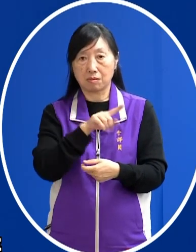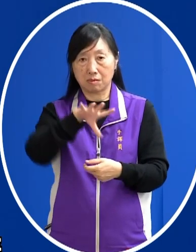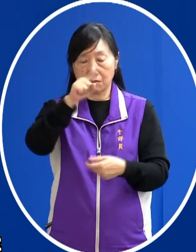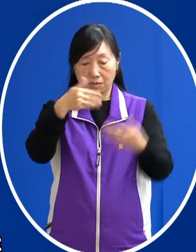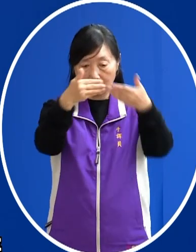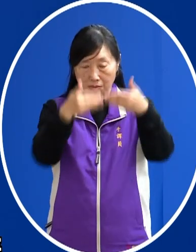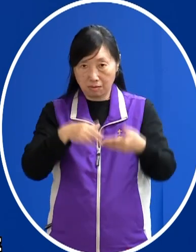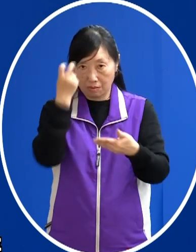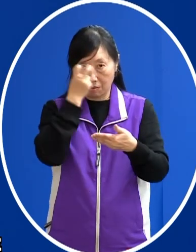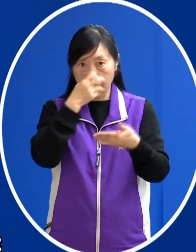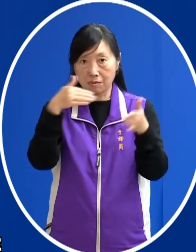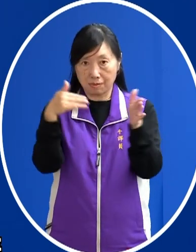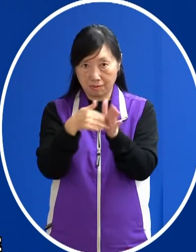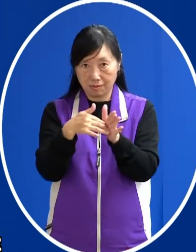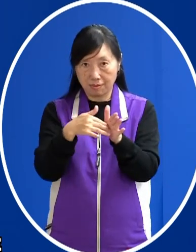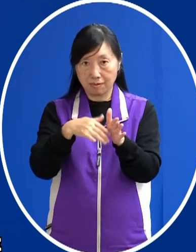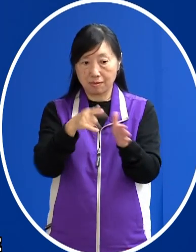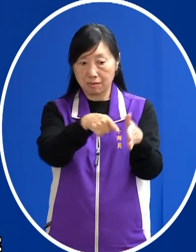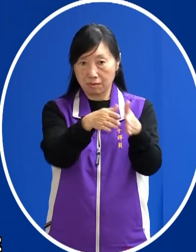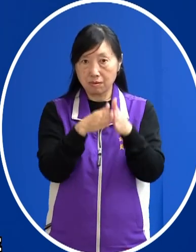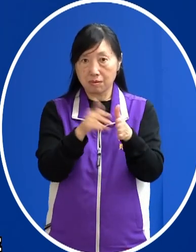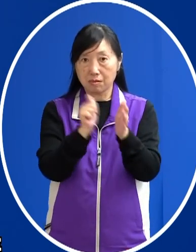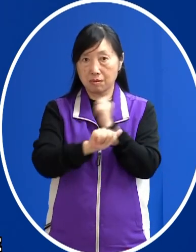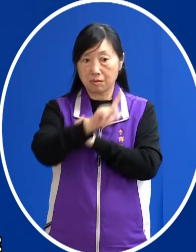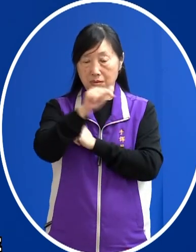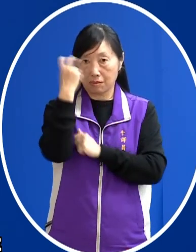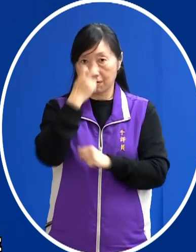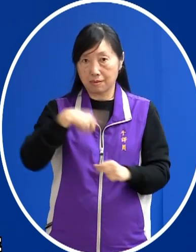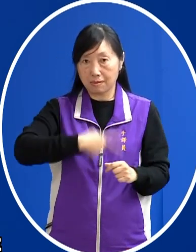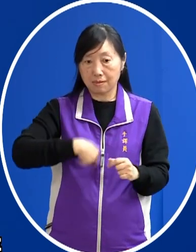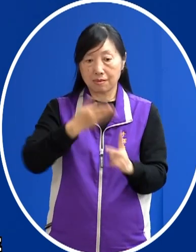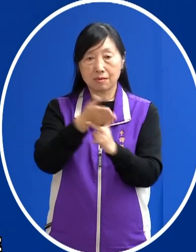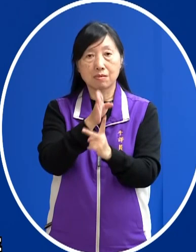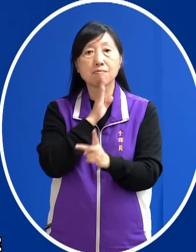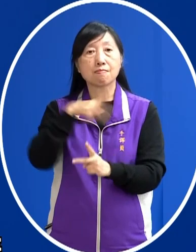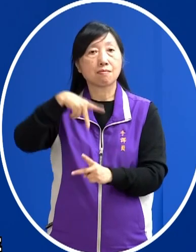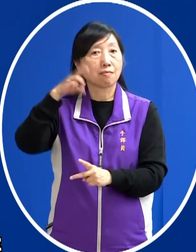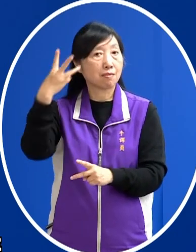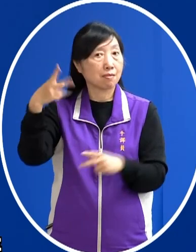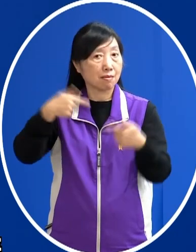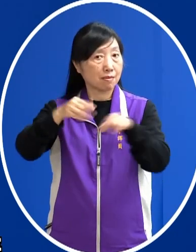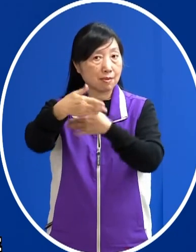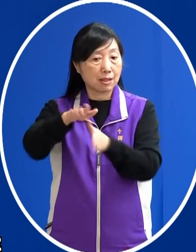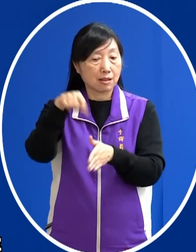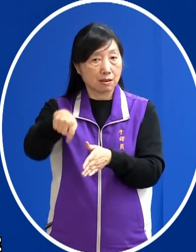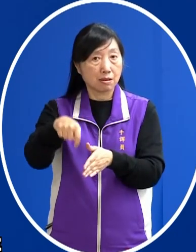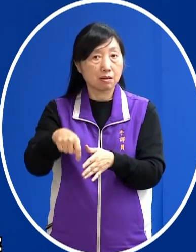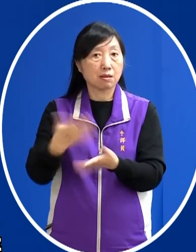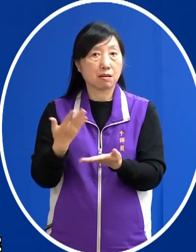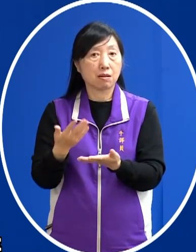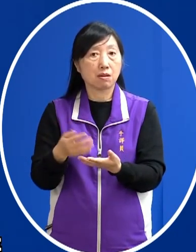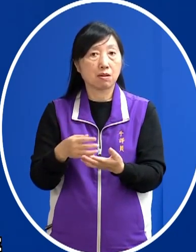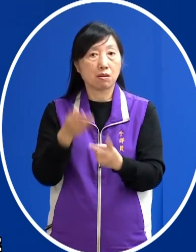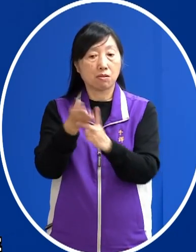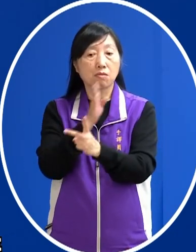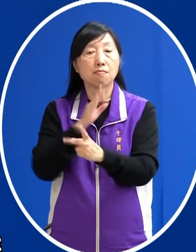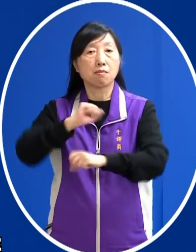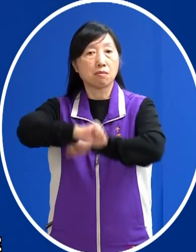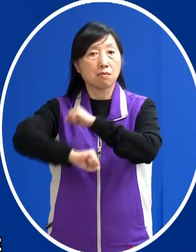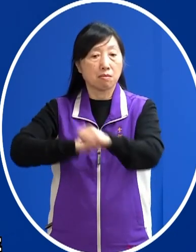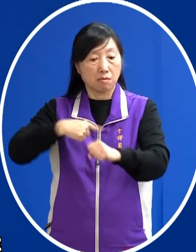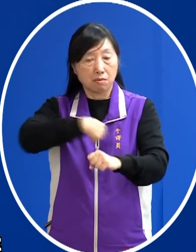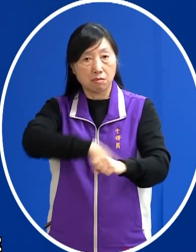这些需要生物检体或需要做 P3 实验室这些活体病